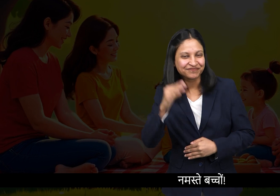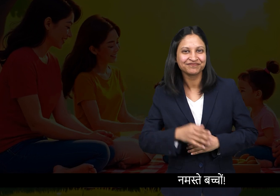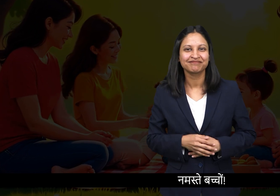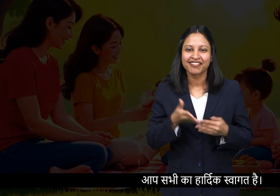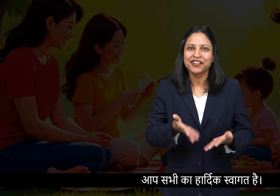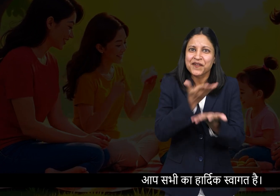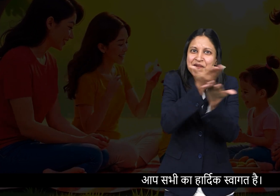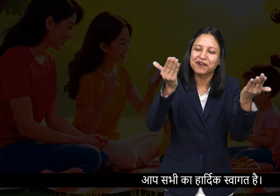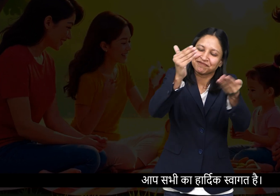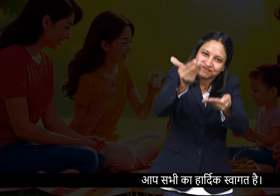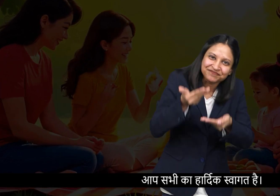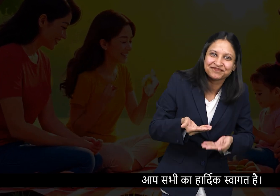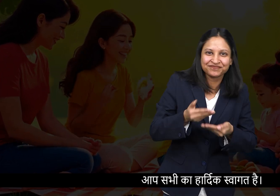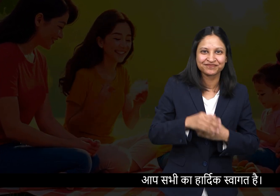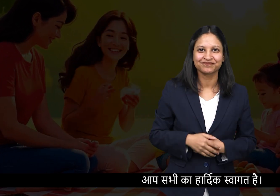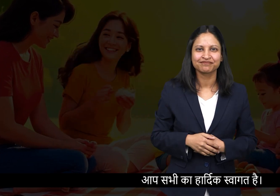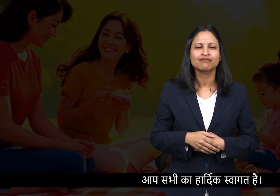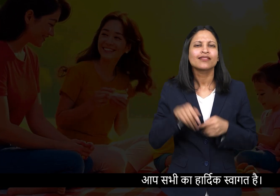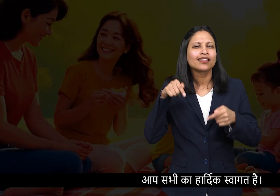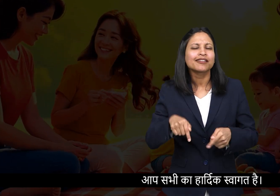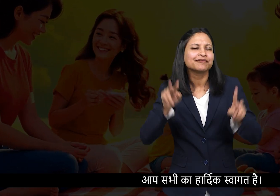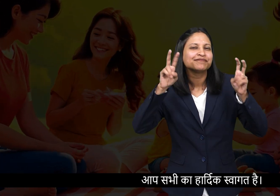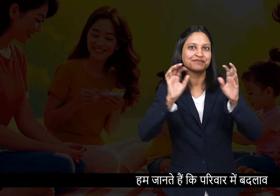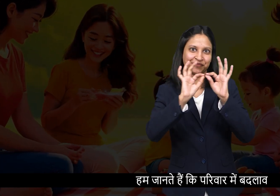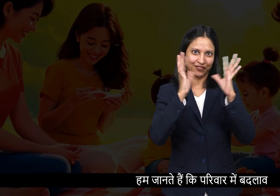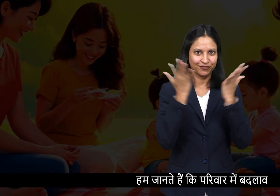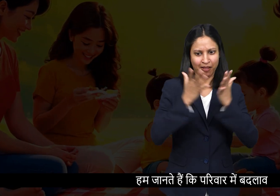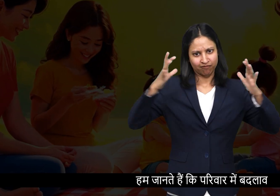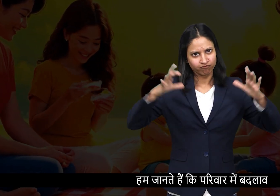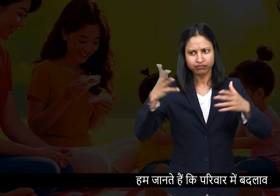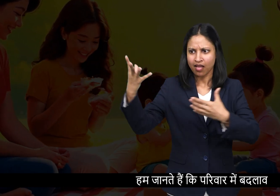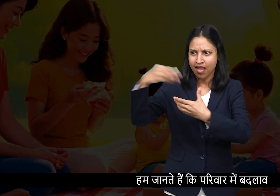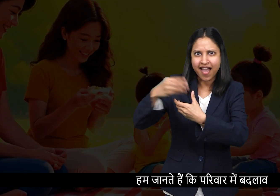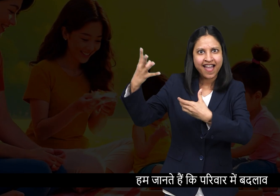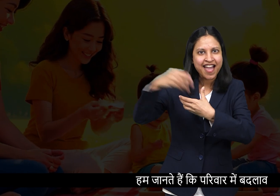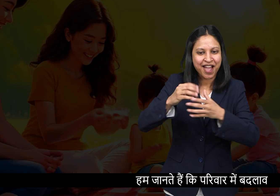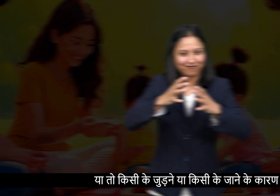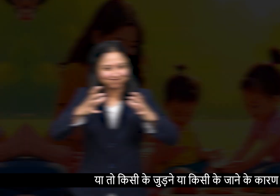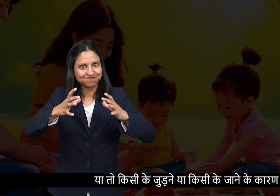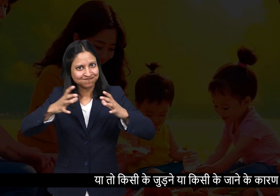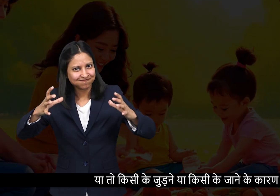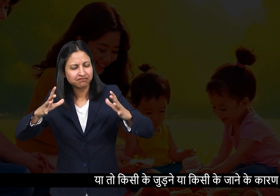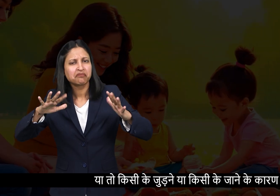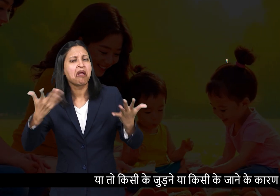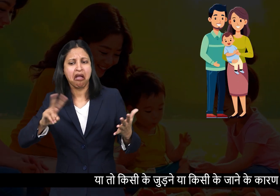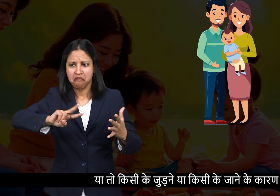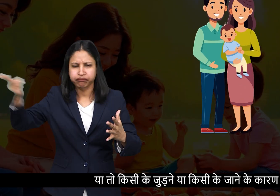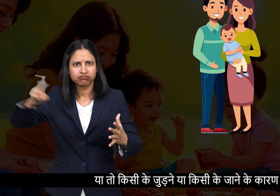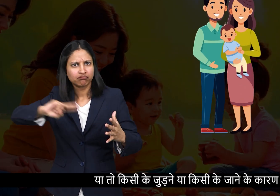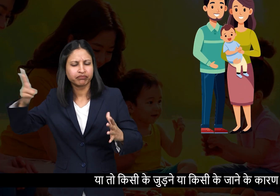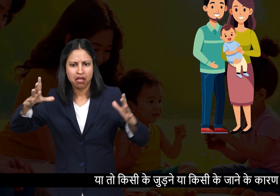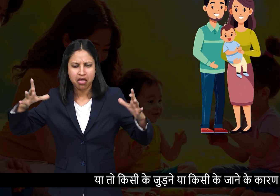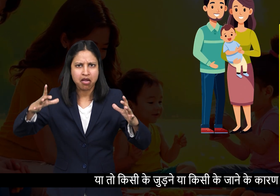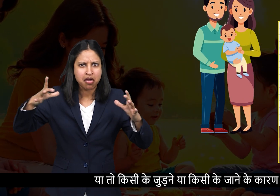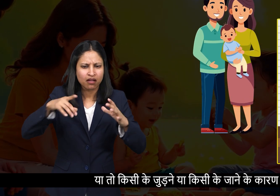बच्चों, आप सभी का हार्दिक स्वागत है। हम जानते हैं कि परिवार में बदलाव या तो किसी के जुड़ने